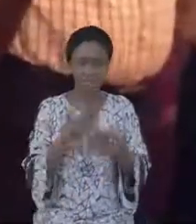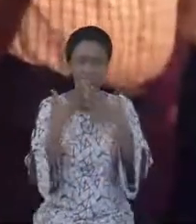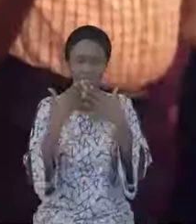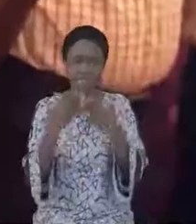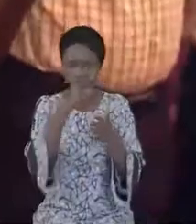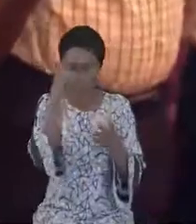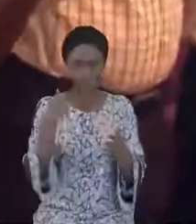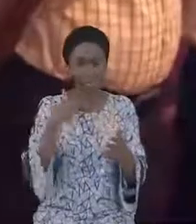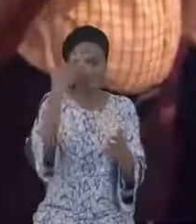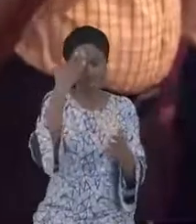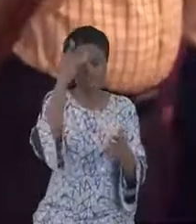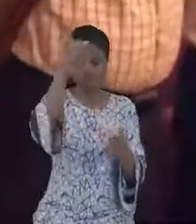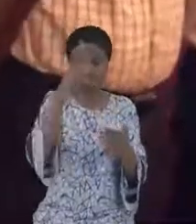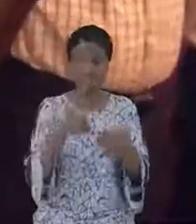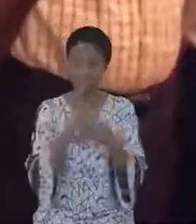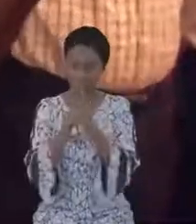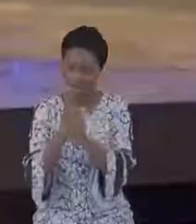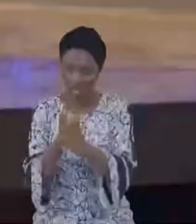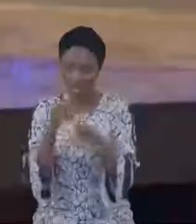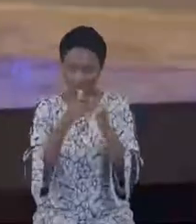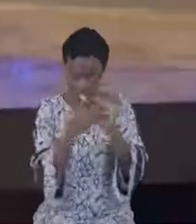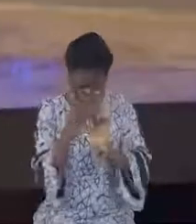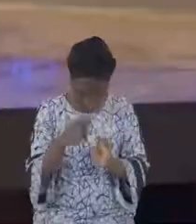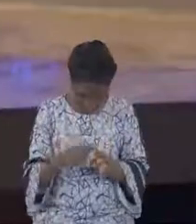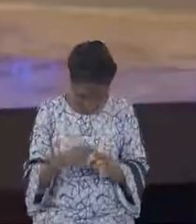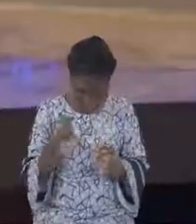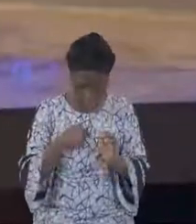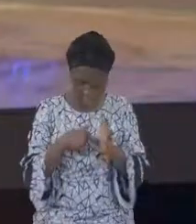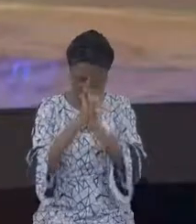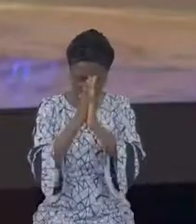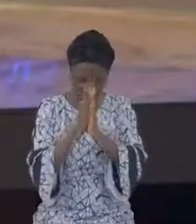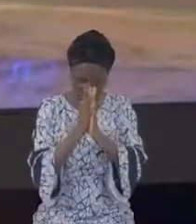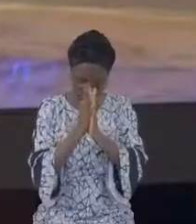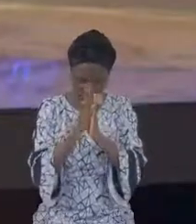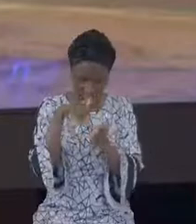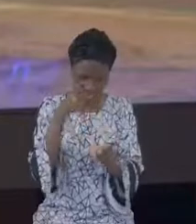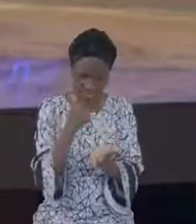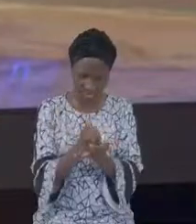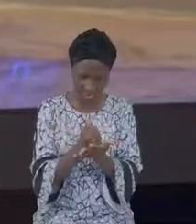as exaucés. Au nom de Jésus, nous prions.